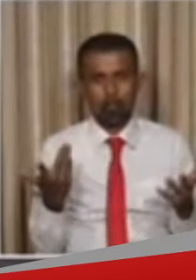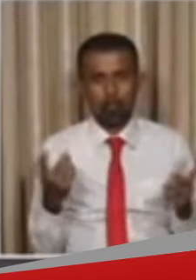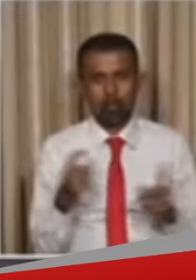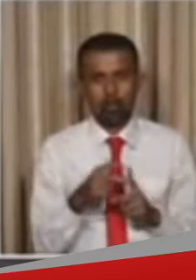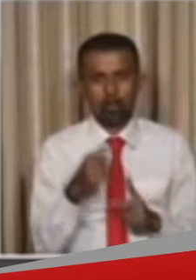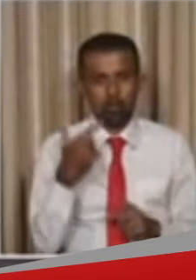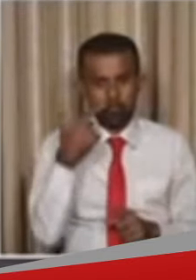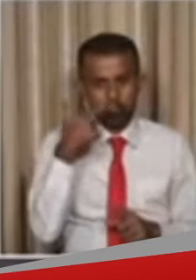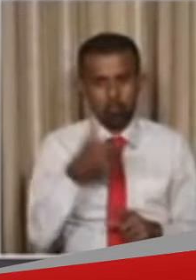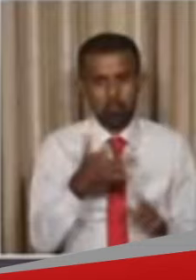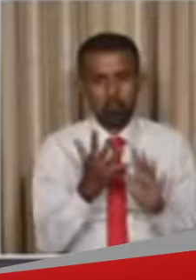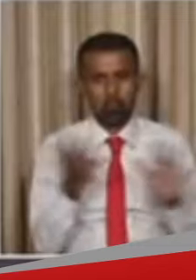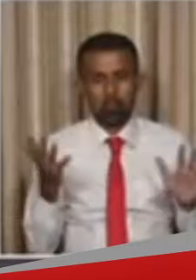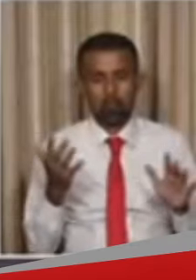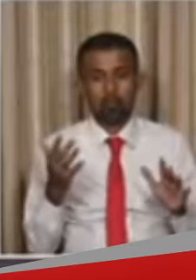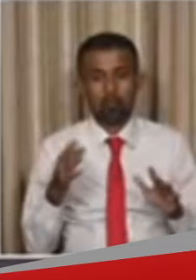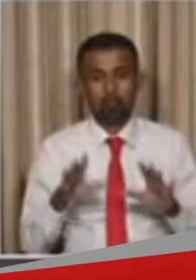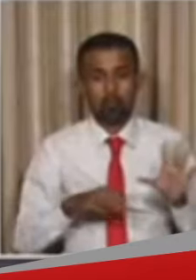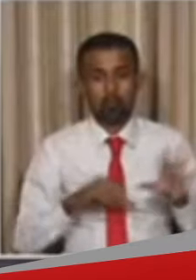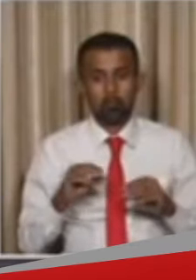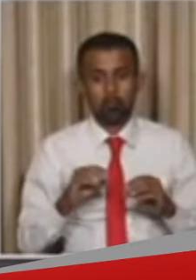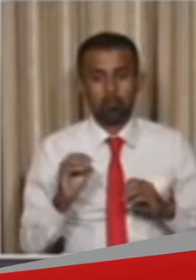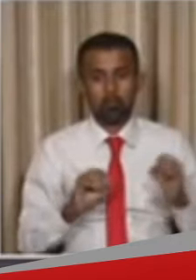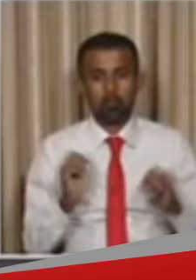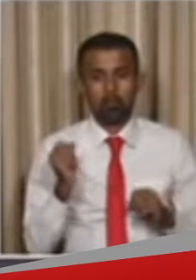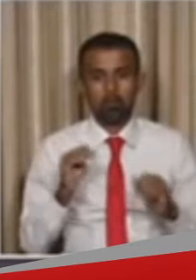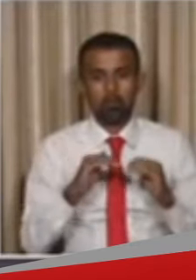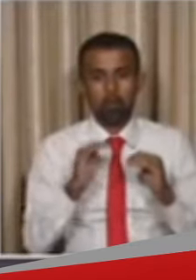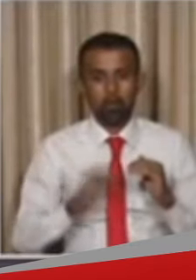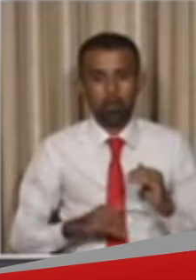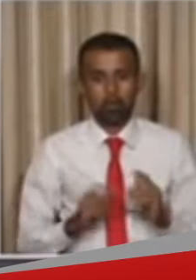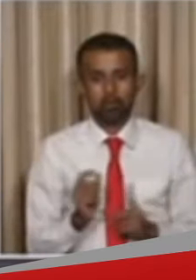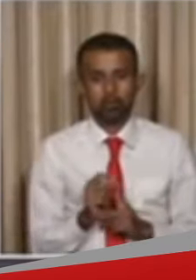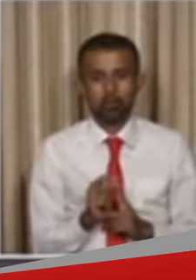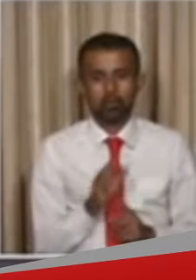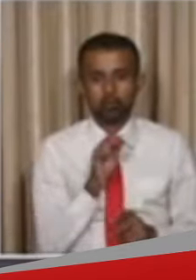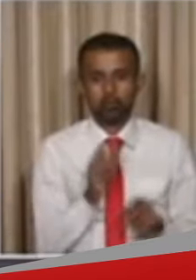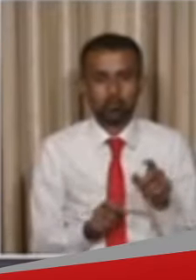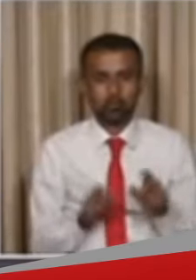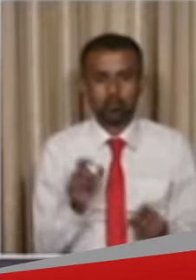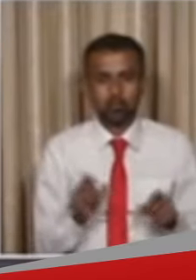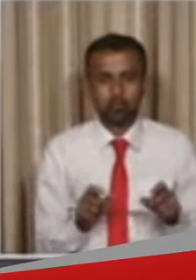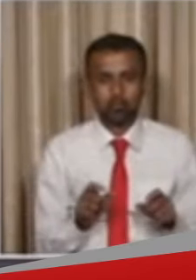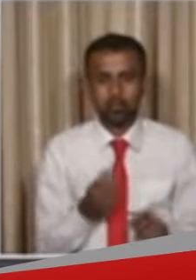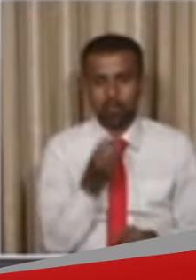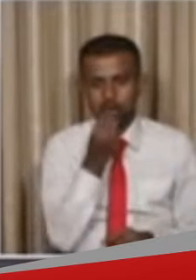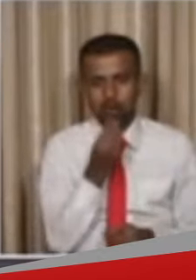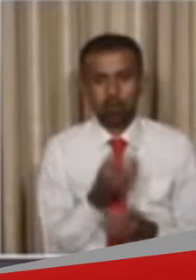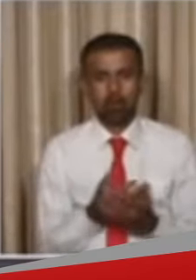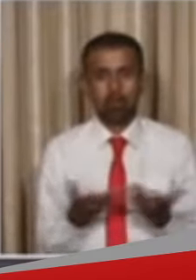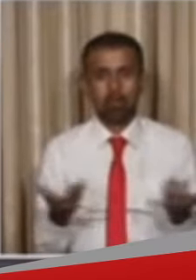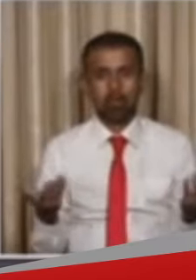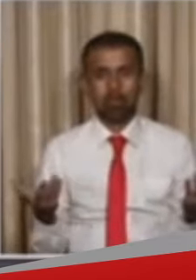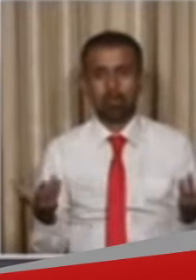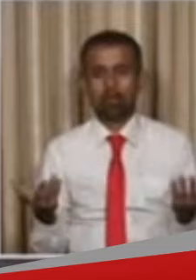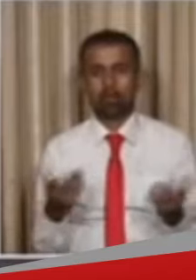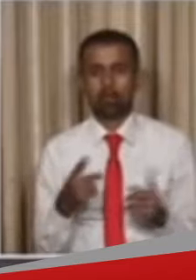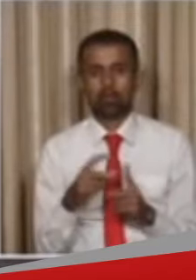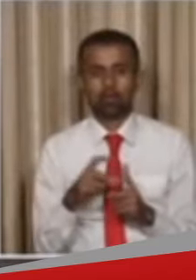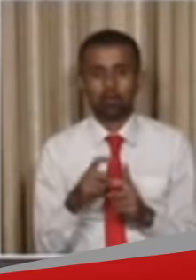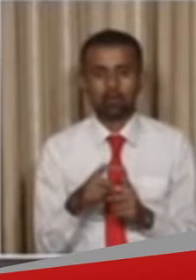නැහැ, පරිභෝජනයේ 50%කට වඩා අඩු වෙලා දුප්පත් අහිංසක මිනිසුන්ට කන්න නැති බව,